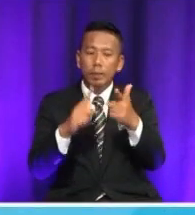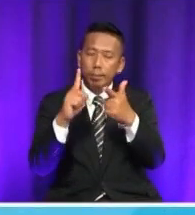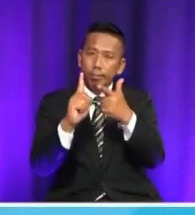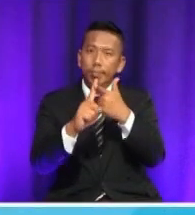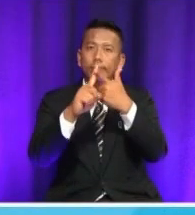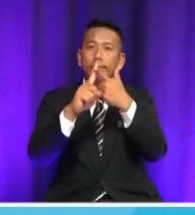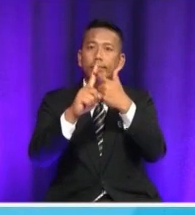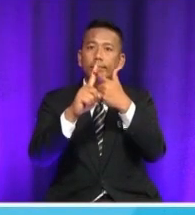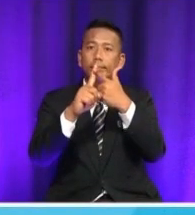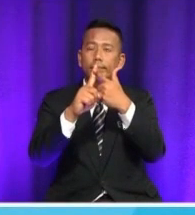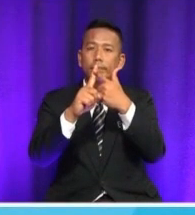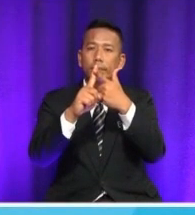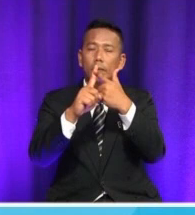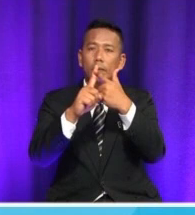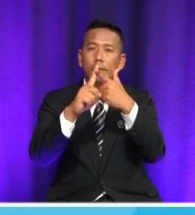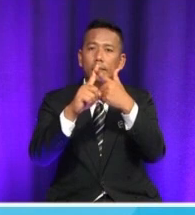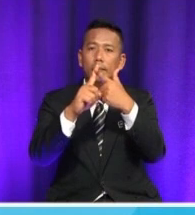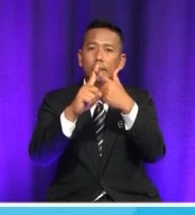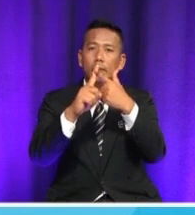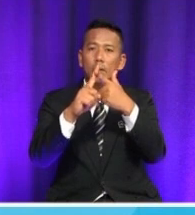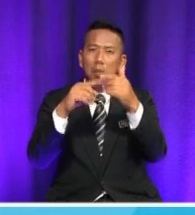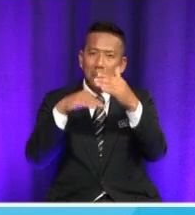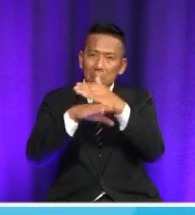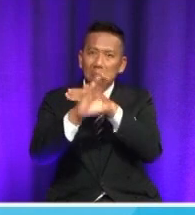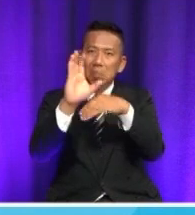kita akan masukkan ke dalam komputer